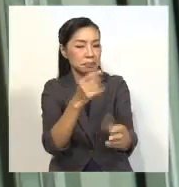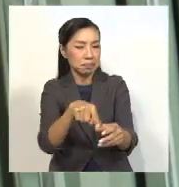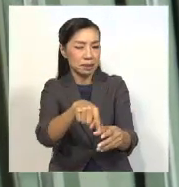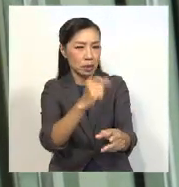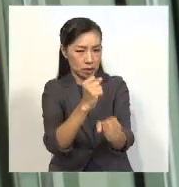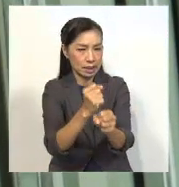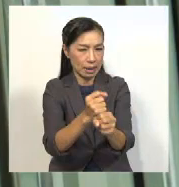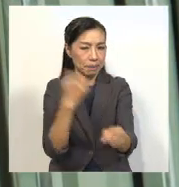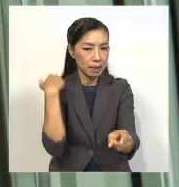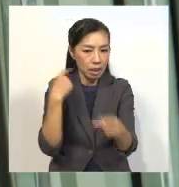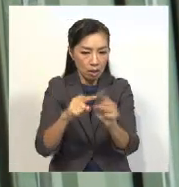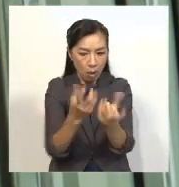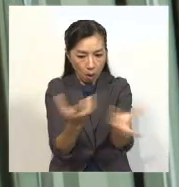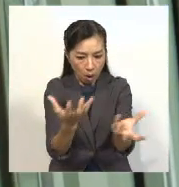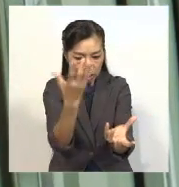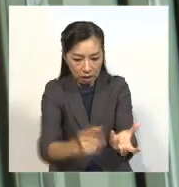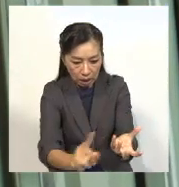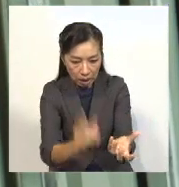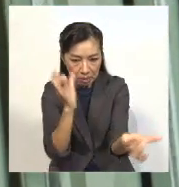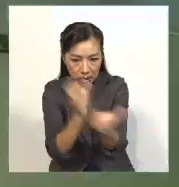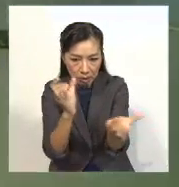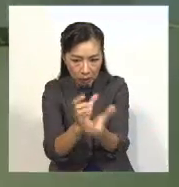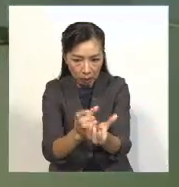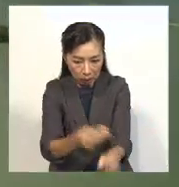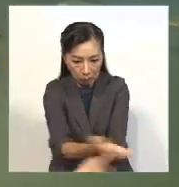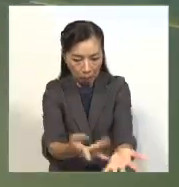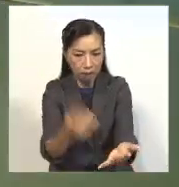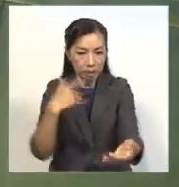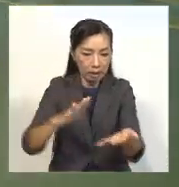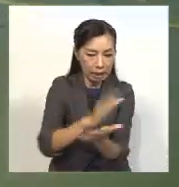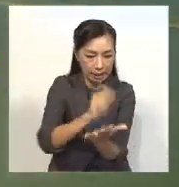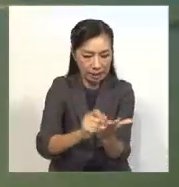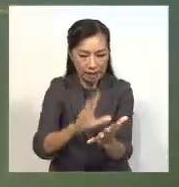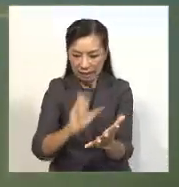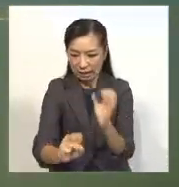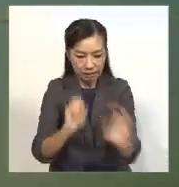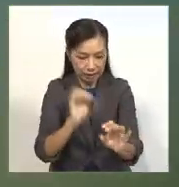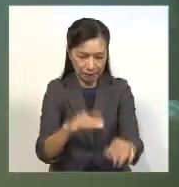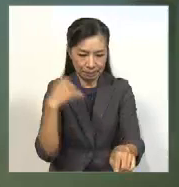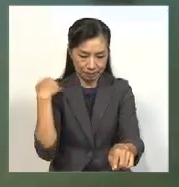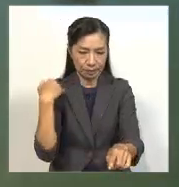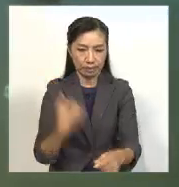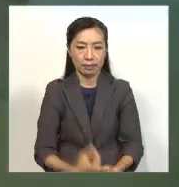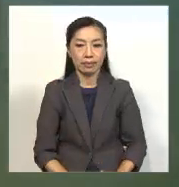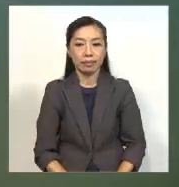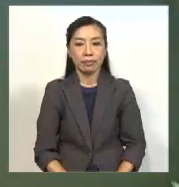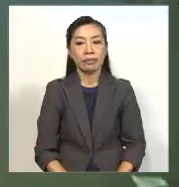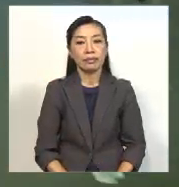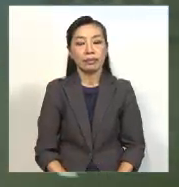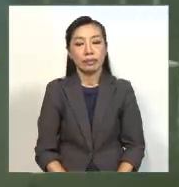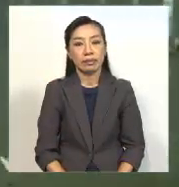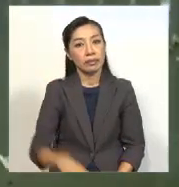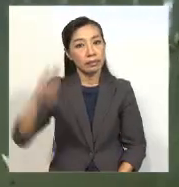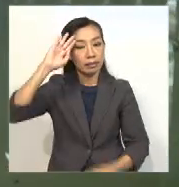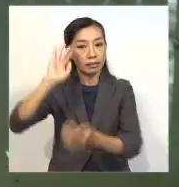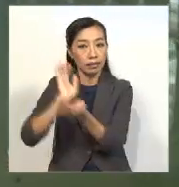ไรมีของเหลืออยู่คือไพ่แล้วก็เศษกระดาษโน้ตพันตำรวจเอกอำนาจอินทรสวน